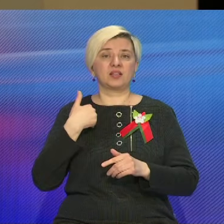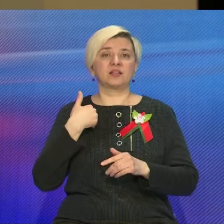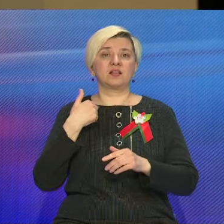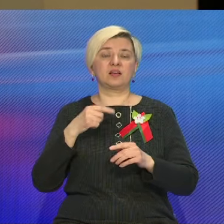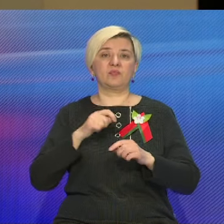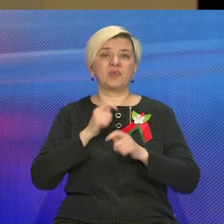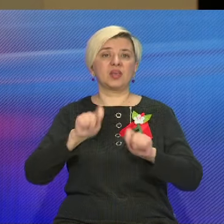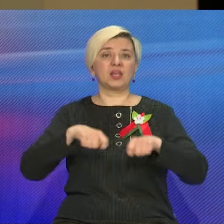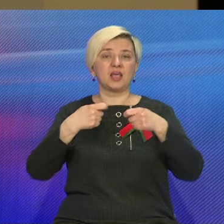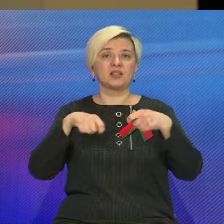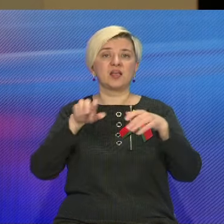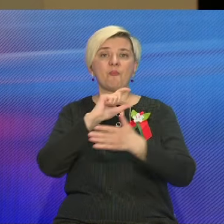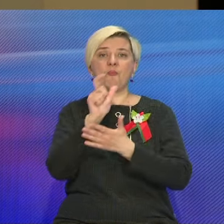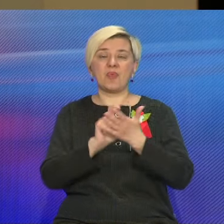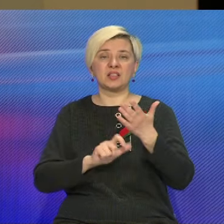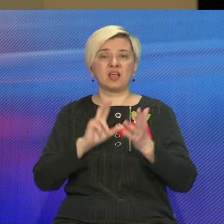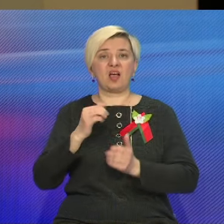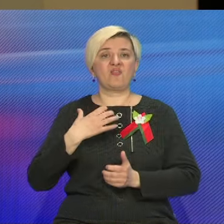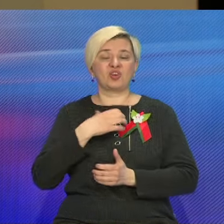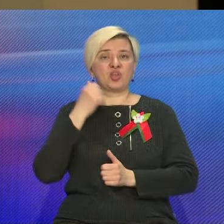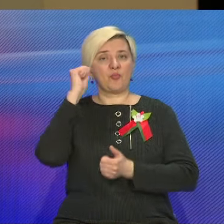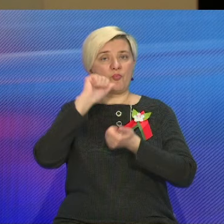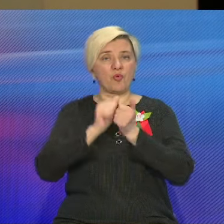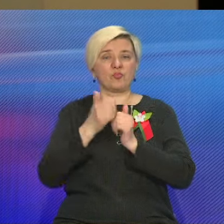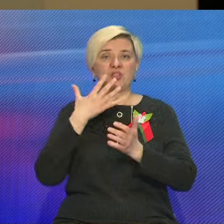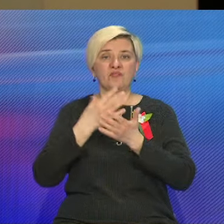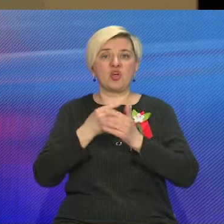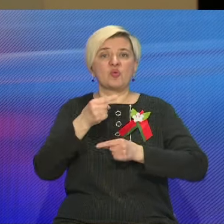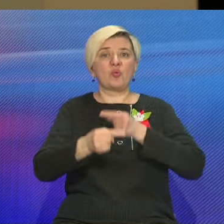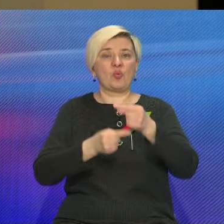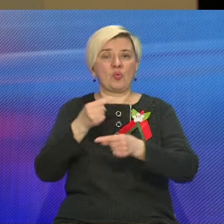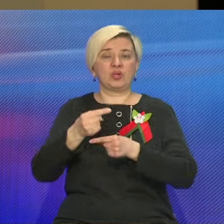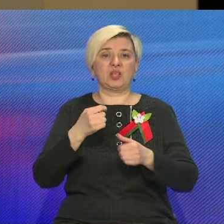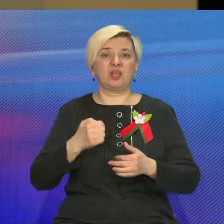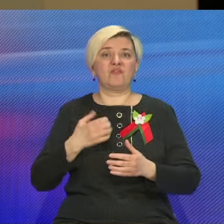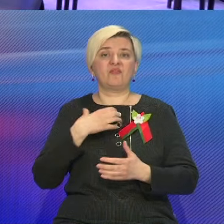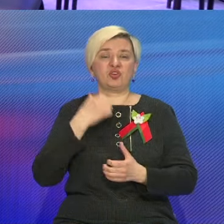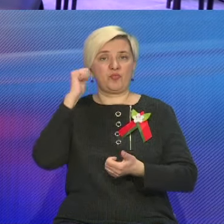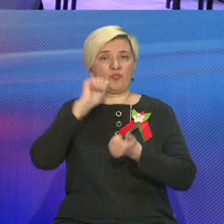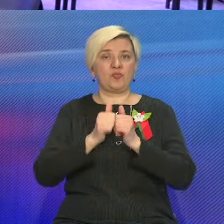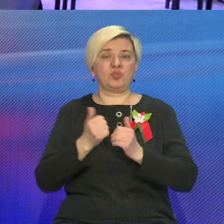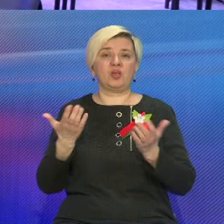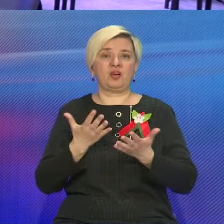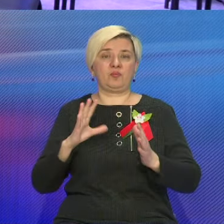свои корни и важно помнить, какую страшную трагедию пережили люди тех лет.